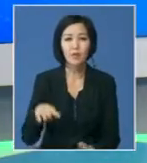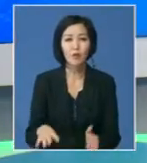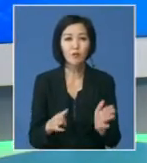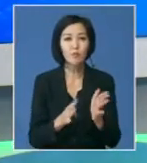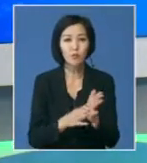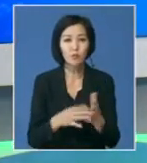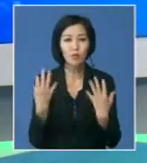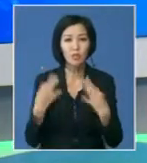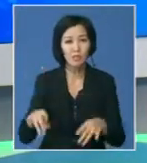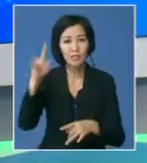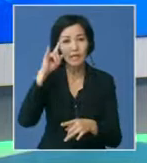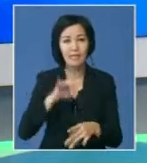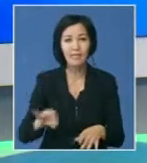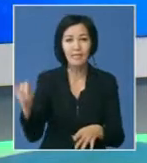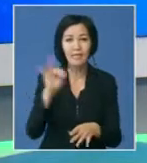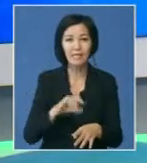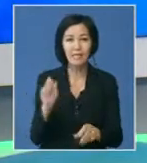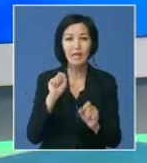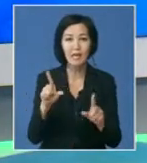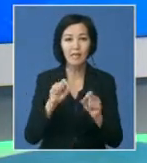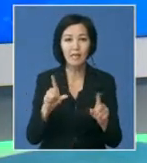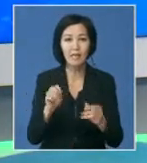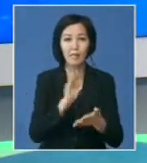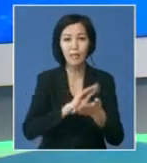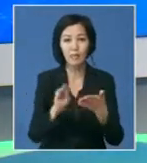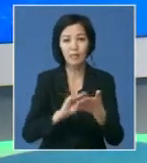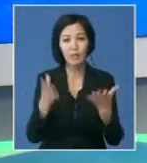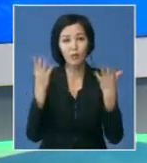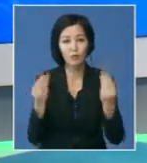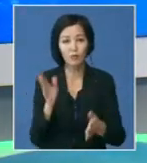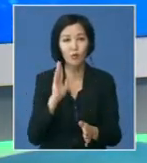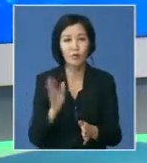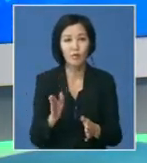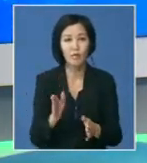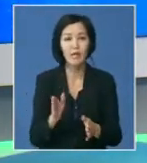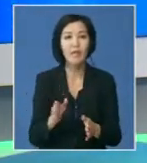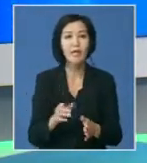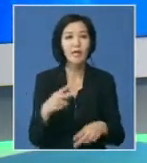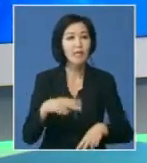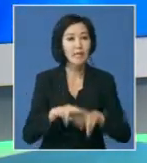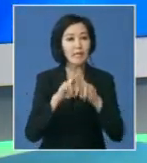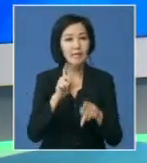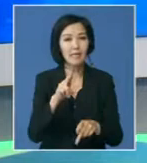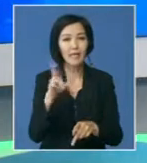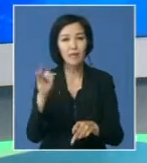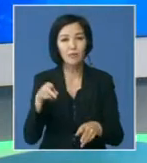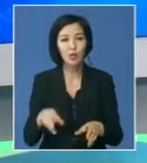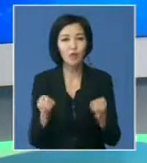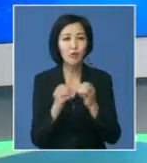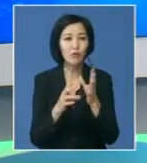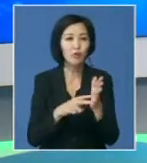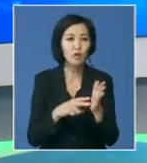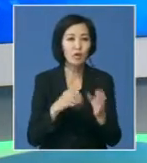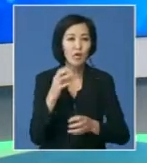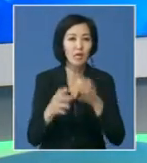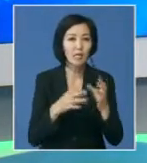Маусымның 9-ы тәуелсіз Қазақстан тарихында алтын әріппен жазылған күн болып қалмақ. Себебі дәл осы күні Елорда төрінде Экспо 2017 халықаралық